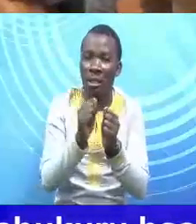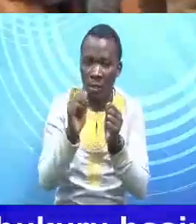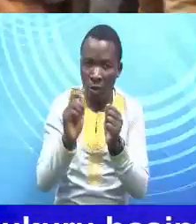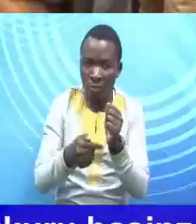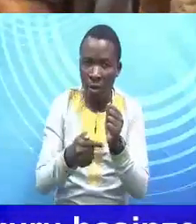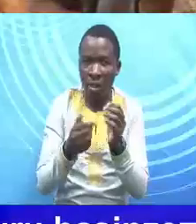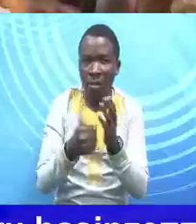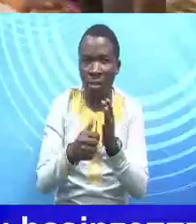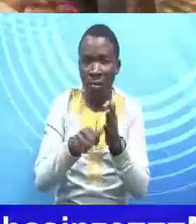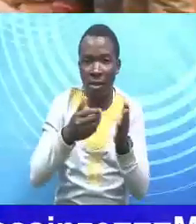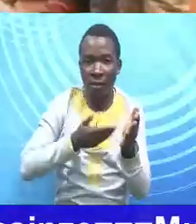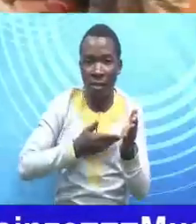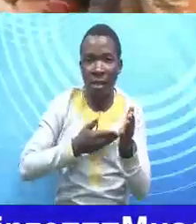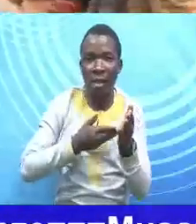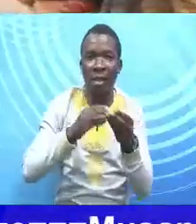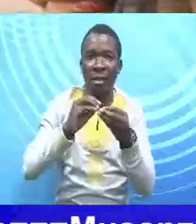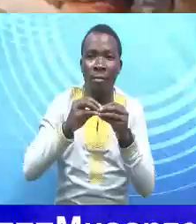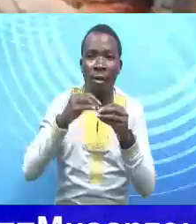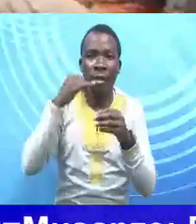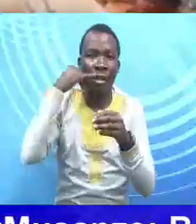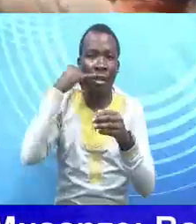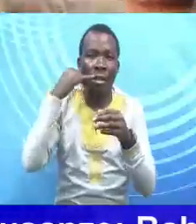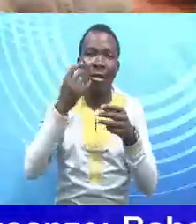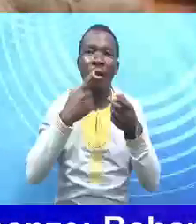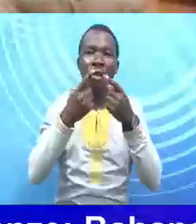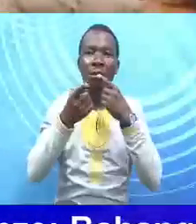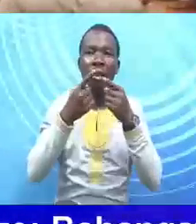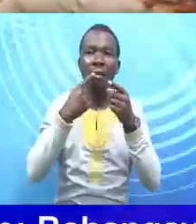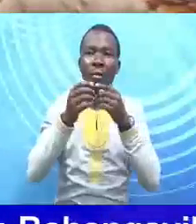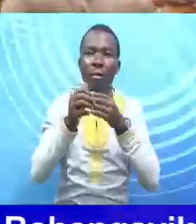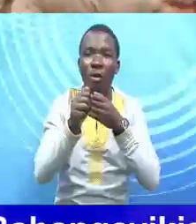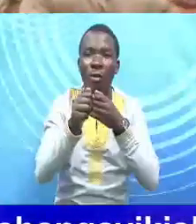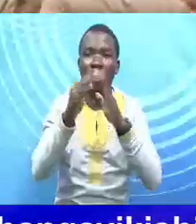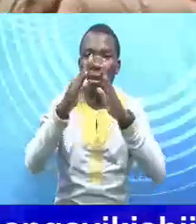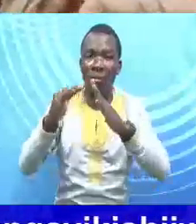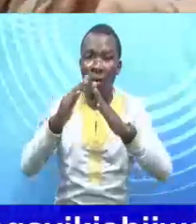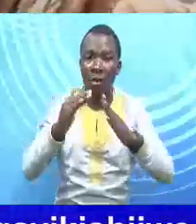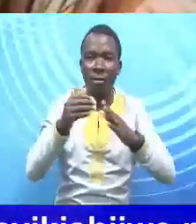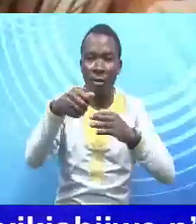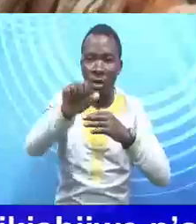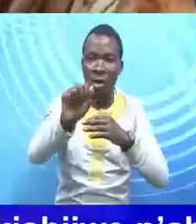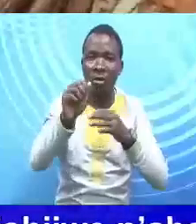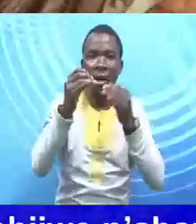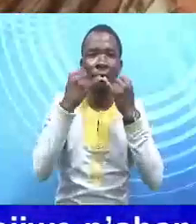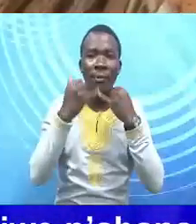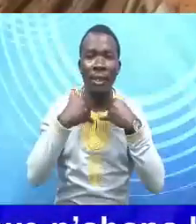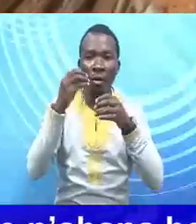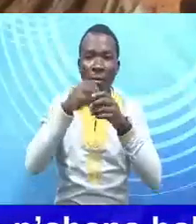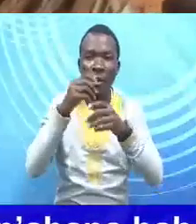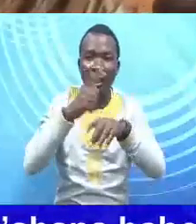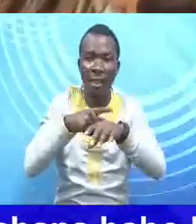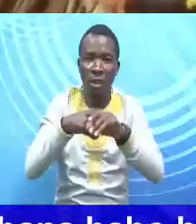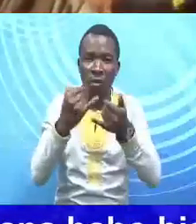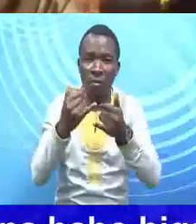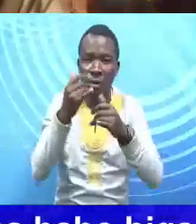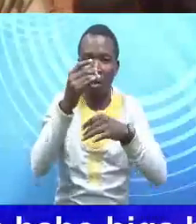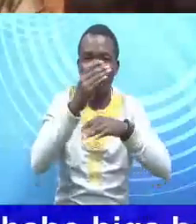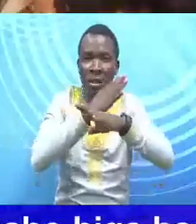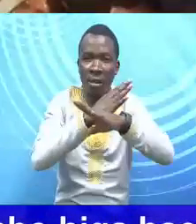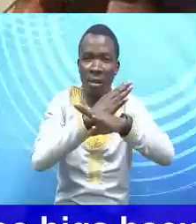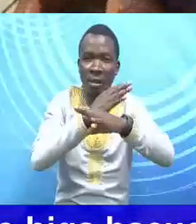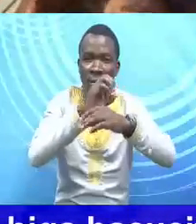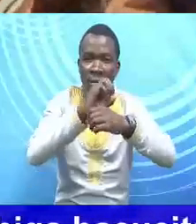nari mfite ku murongo wa telefone twavuganye n'uyu Mivumbi Damiye umuyobozi w'umudugudu wa Nyabitare atubwira ko muri iki gihe cyo kwirinda icyorezo cya